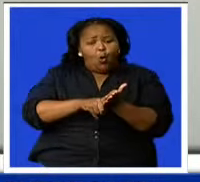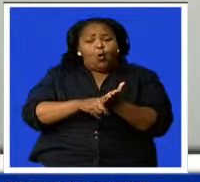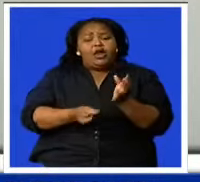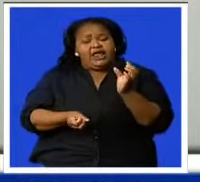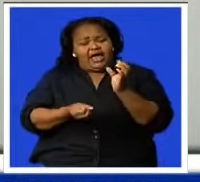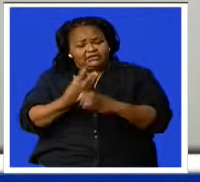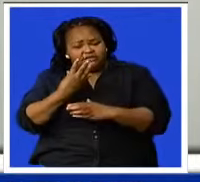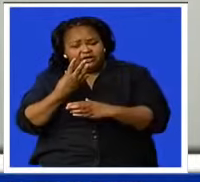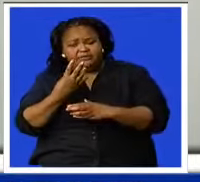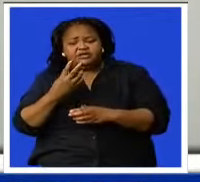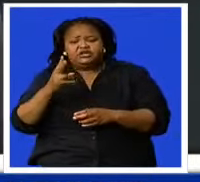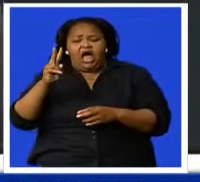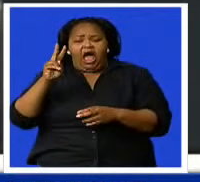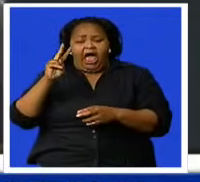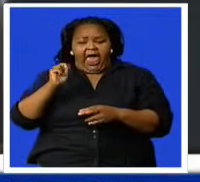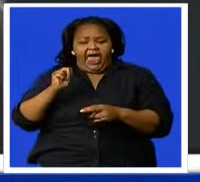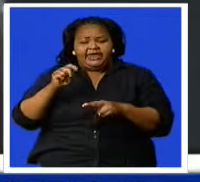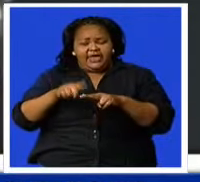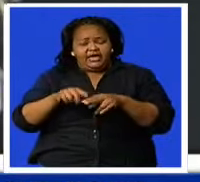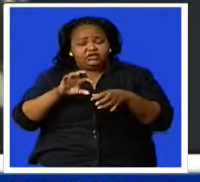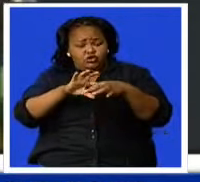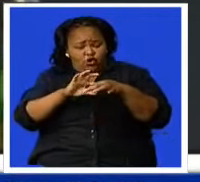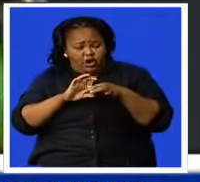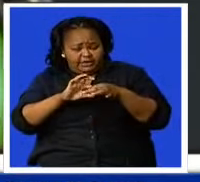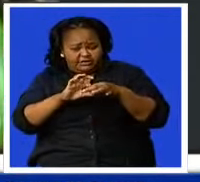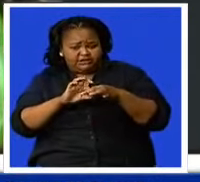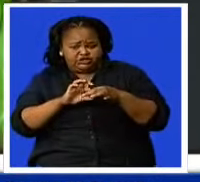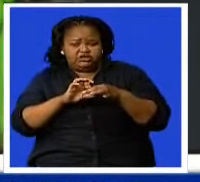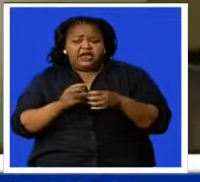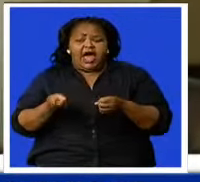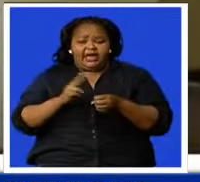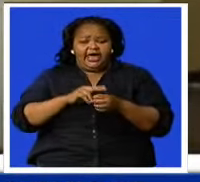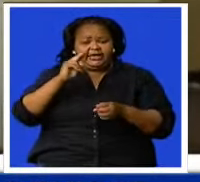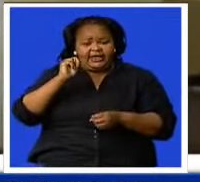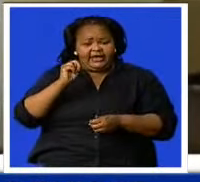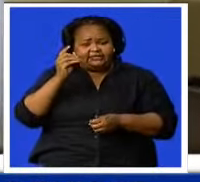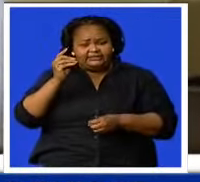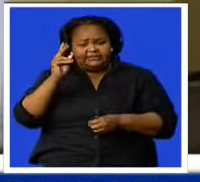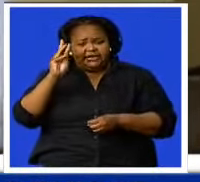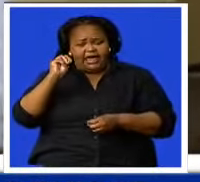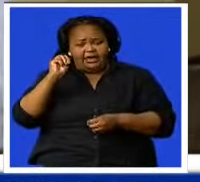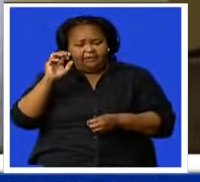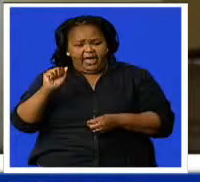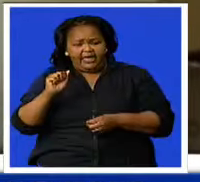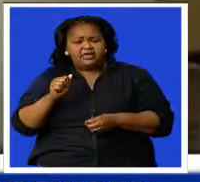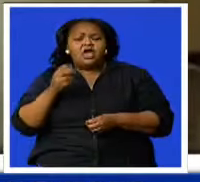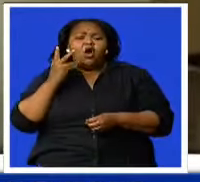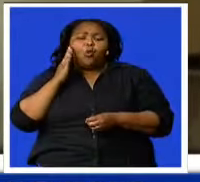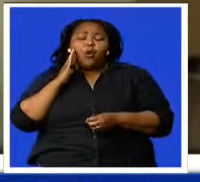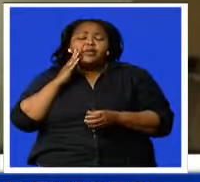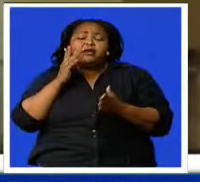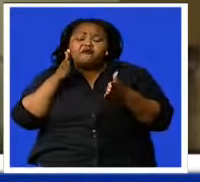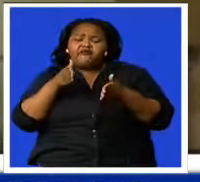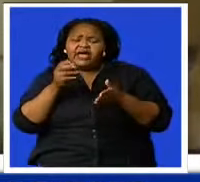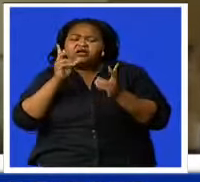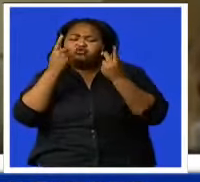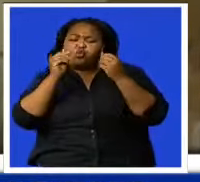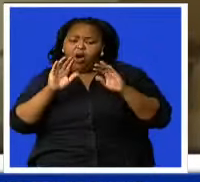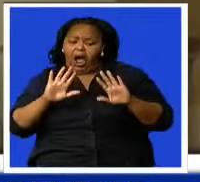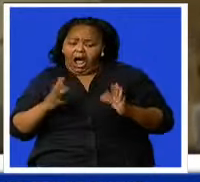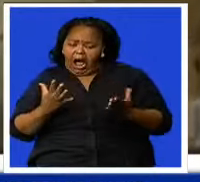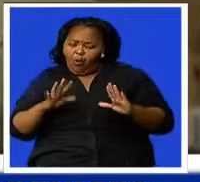act. Lapha sibuka ukuthi ke nangabe siyefika kuso leso sigaba sikwenta njani. Tikhona